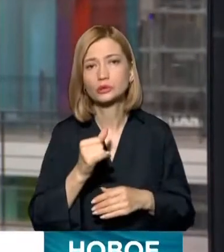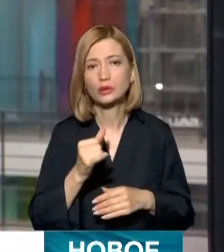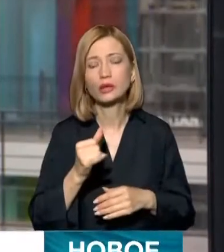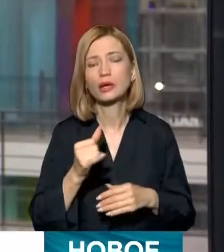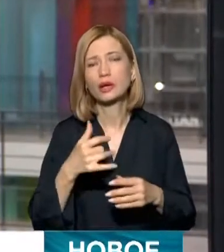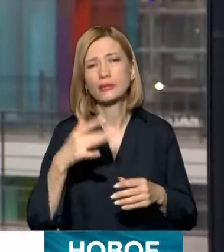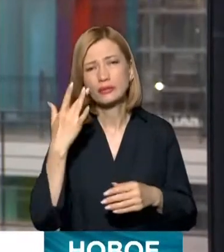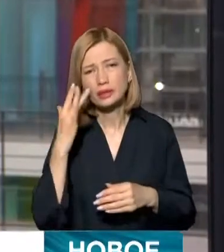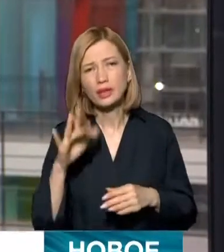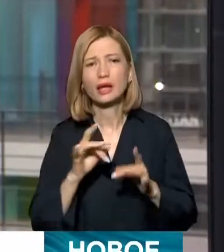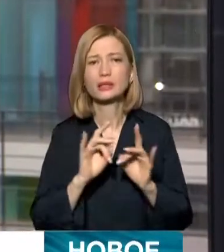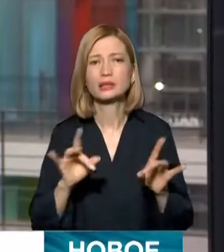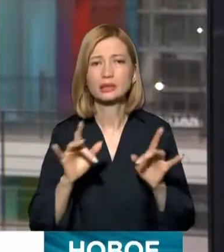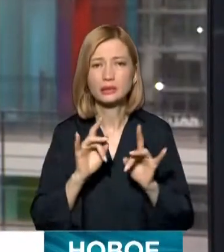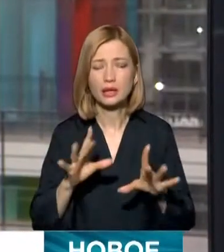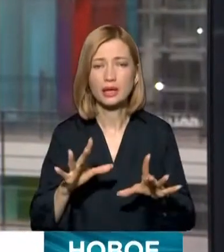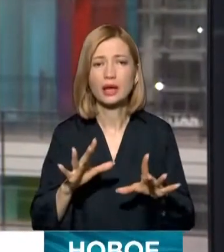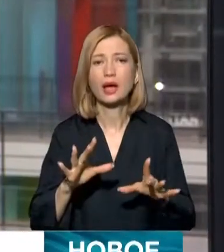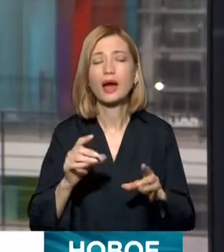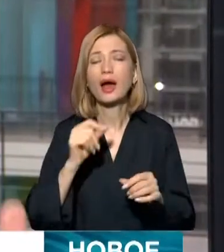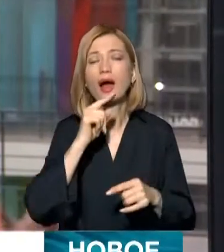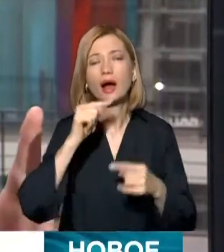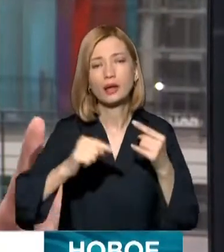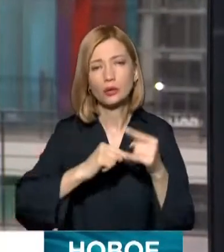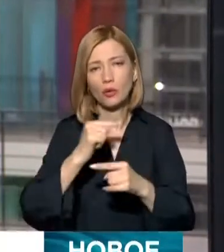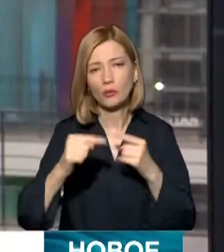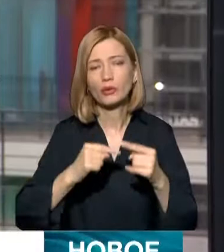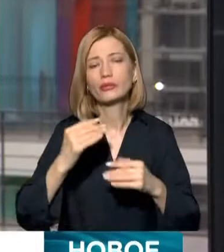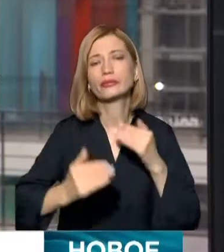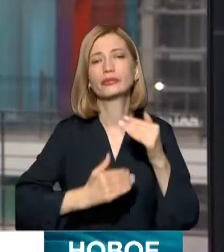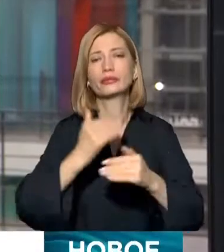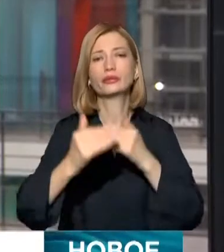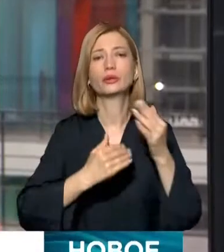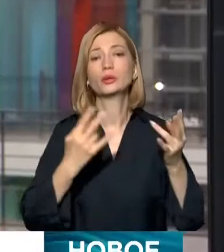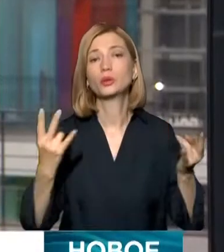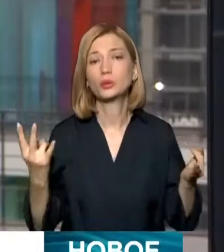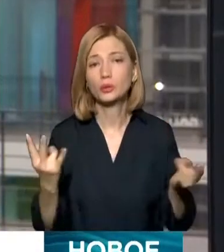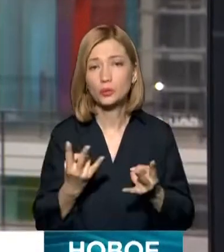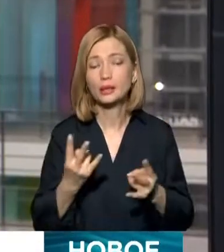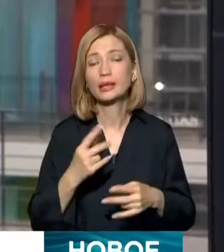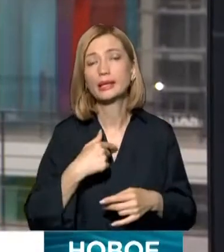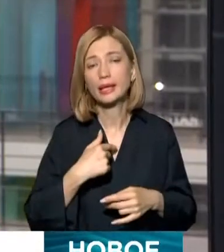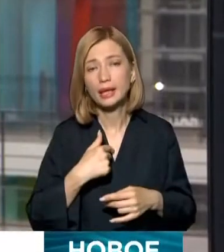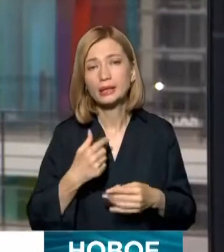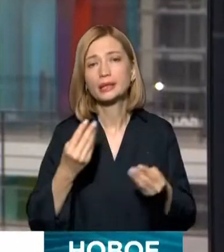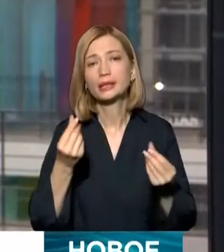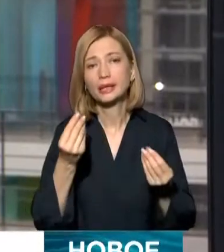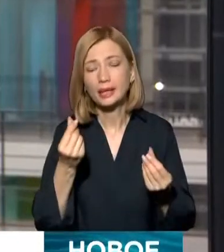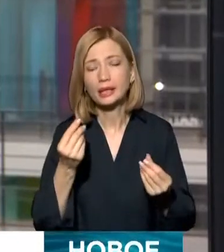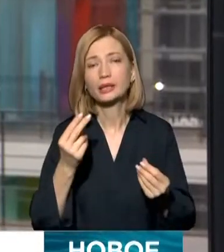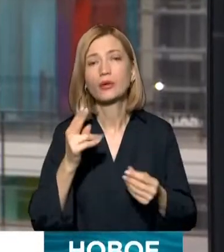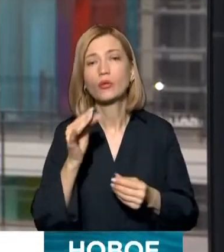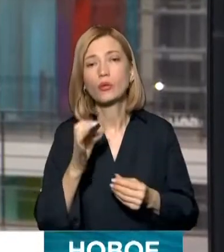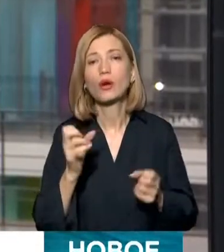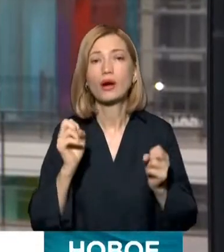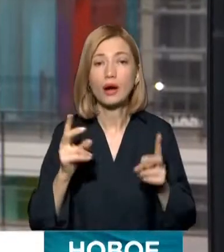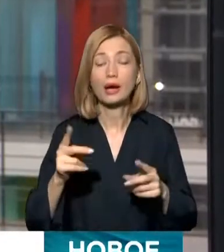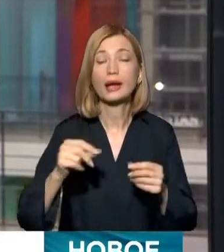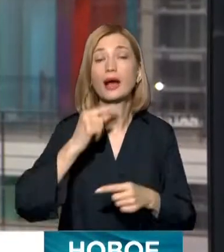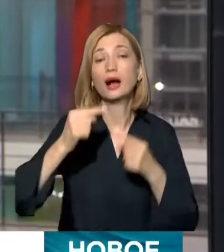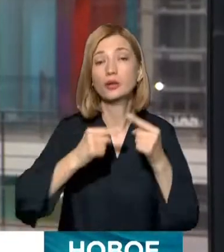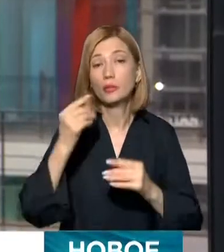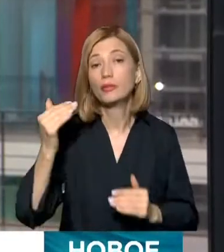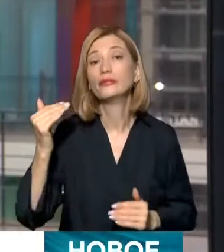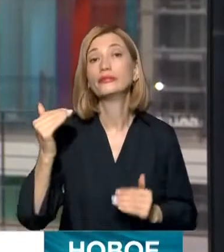программах круглого стола говорю, это экономику растить. Курс, да, по большому счету, это цифровое значение силы экономики